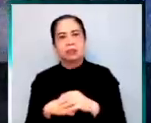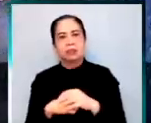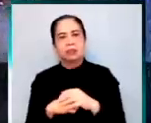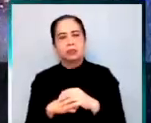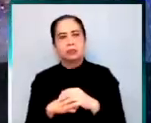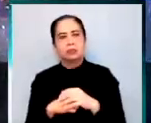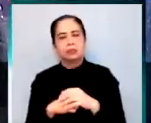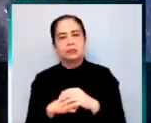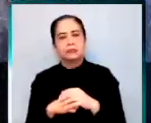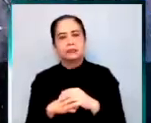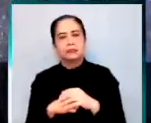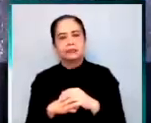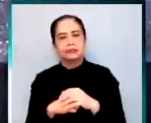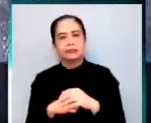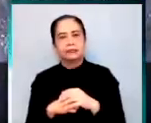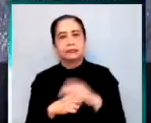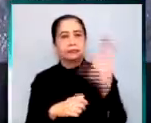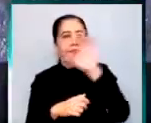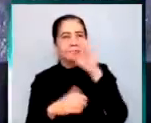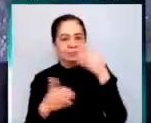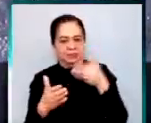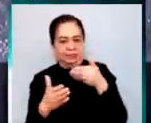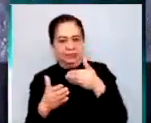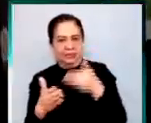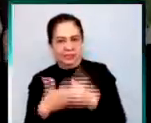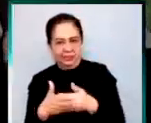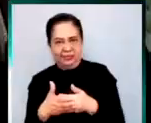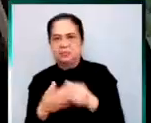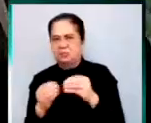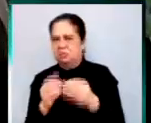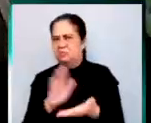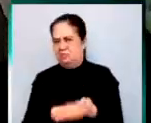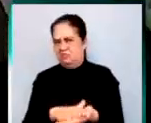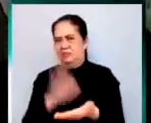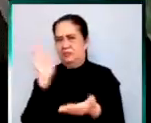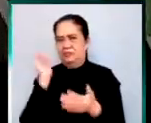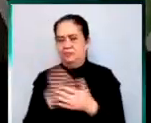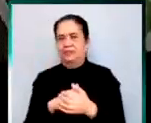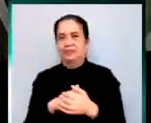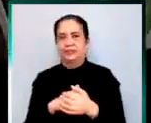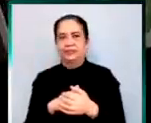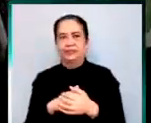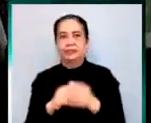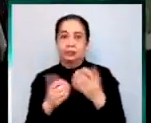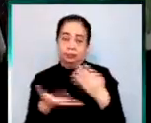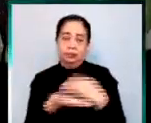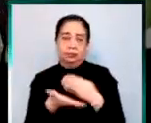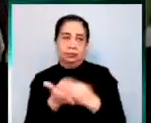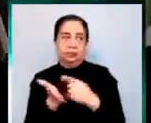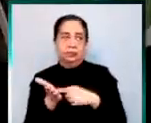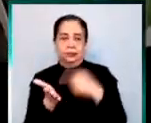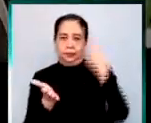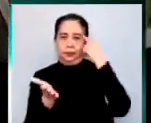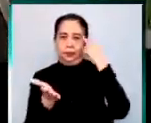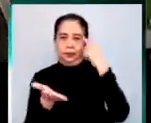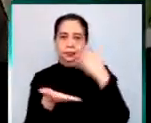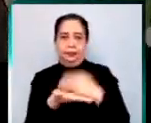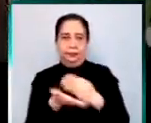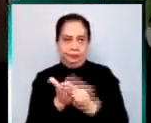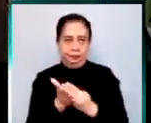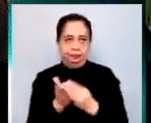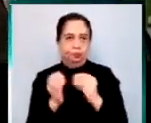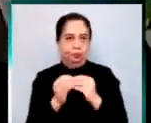Hindi ka mukha pag Christmas is nearing na, mas mahal na sila. May budget, syempre. So, kamukha niyan, mas maliit